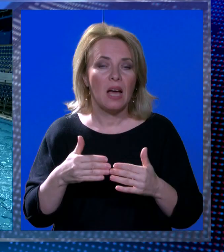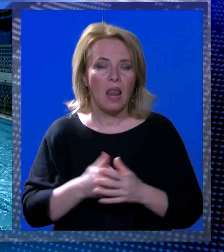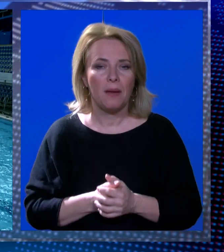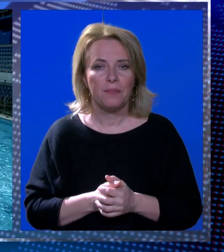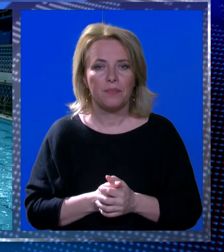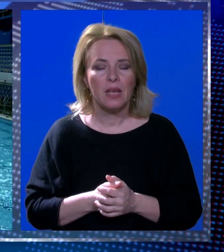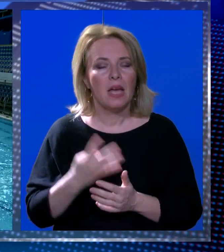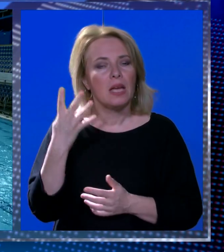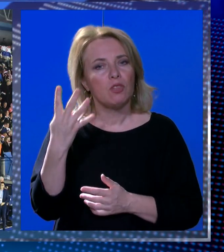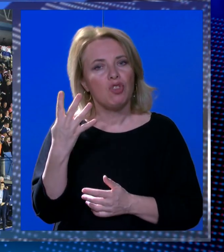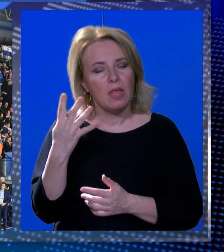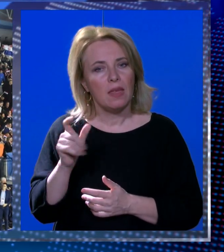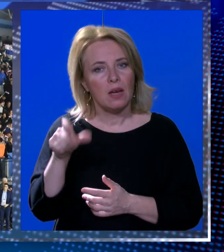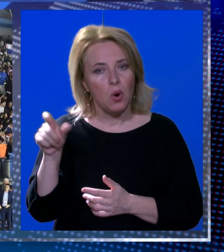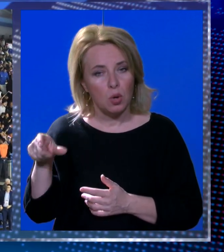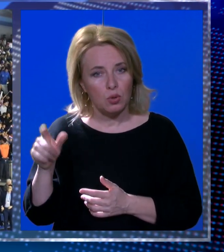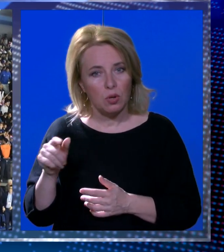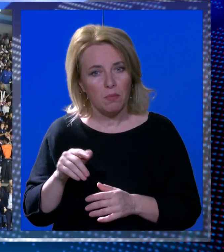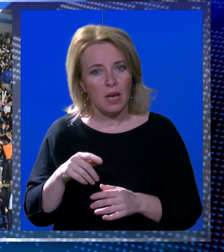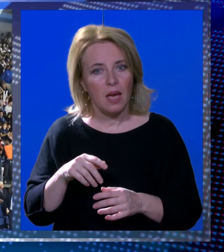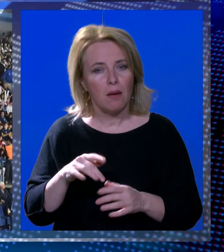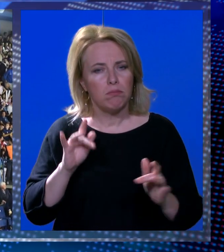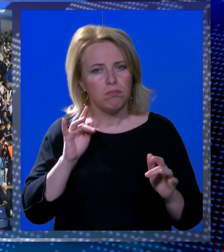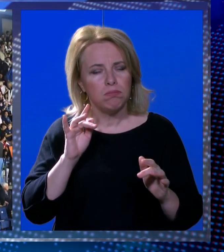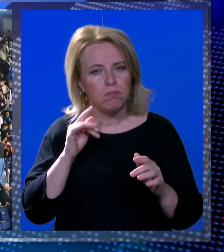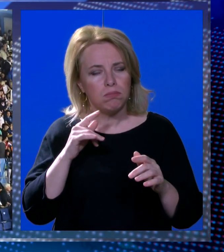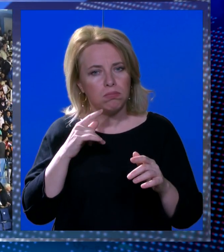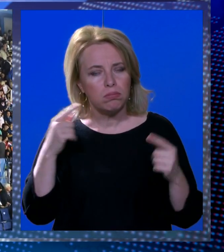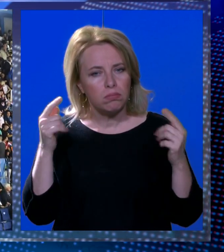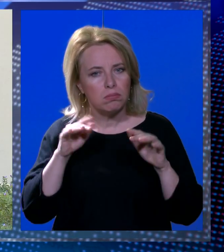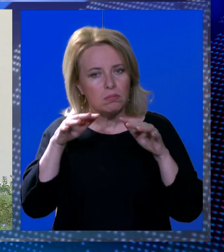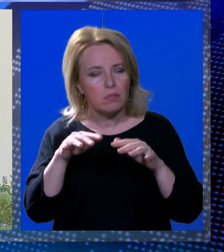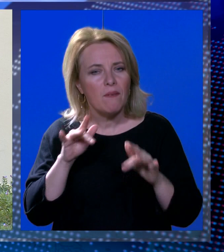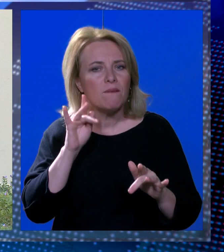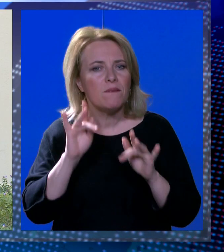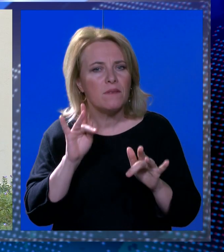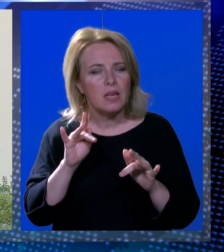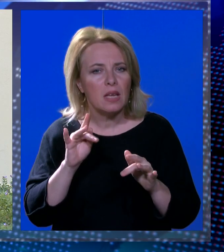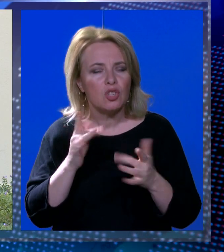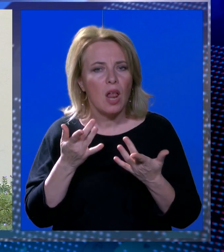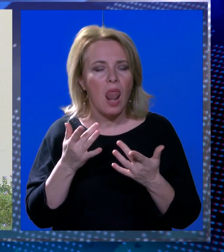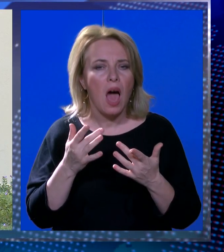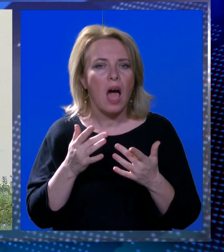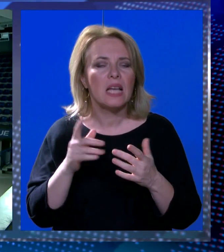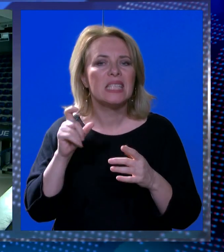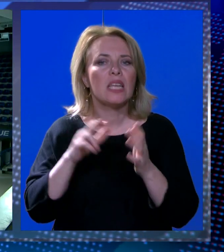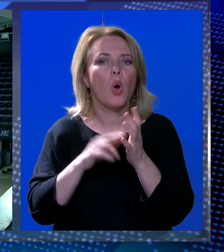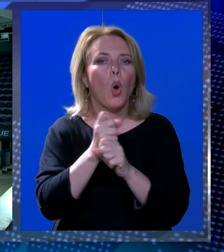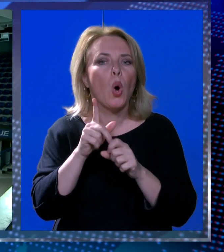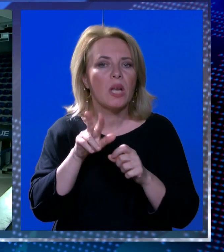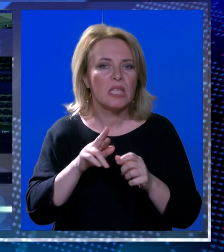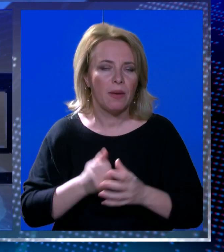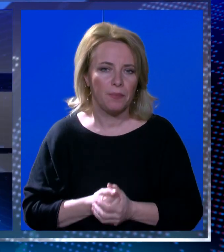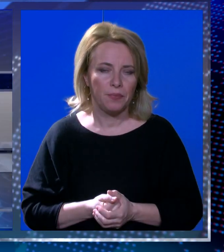Četvorica provocirala i vrijeđala navijače Crne Gore na utakmici Europskog prvenstva u Gružu. Riječ je o hrvatskim državljanima koji nisu iz